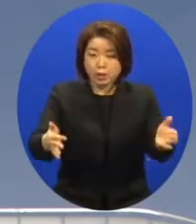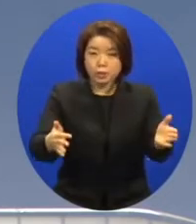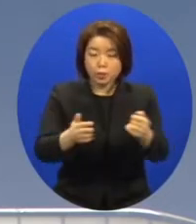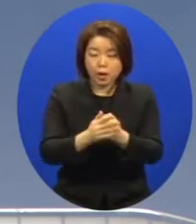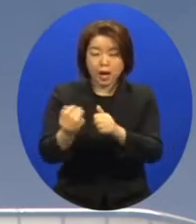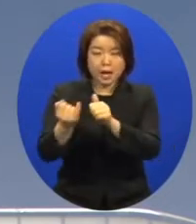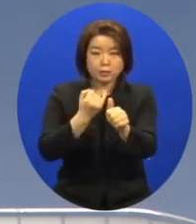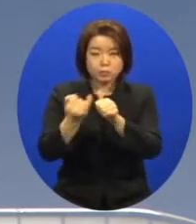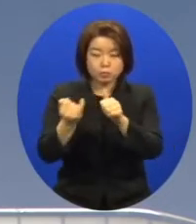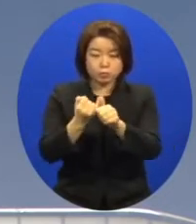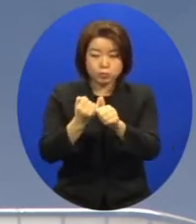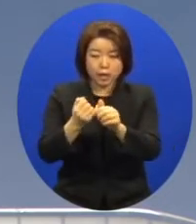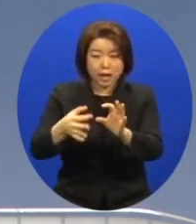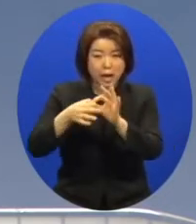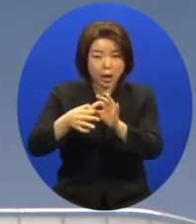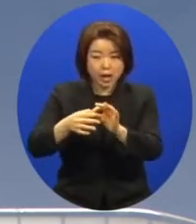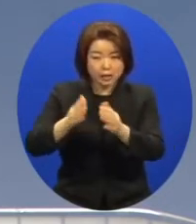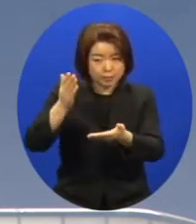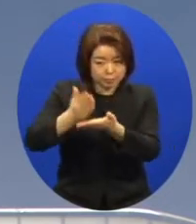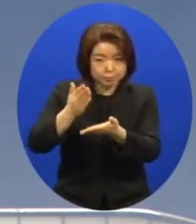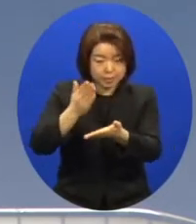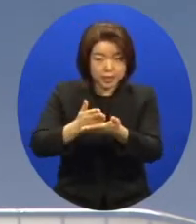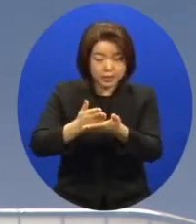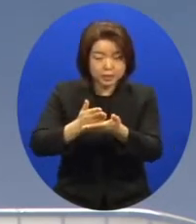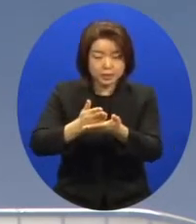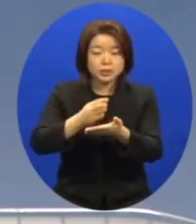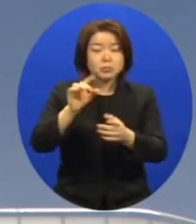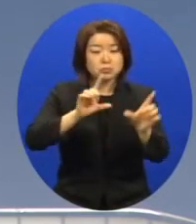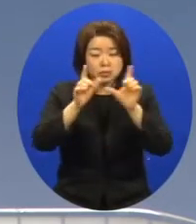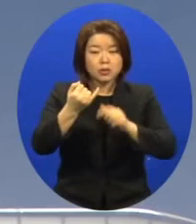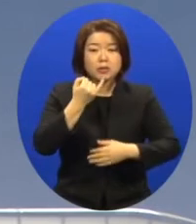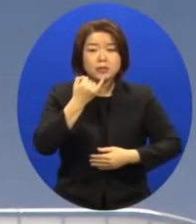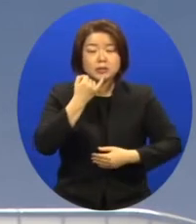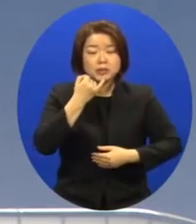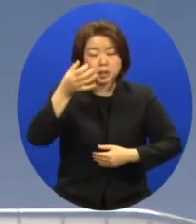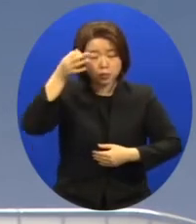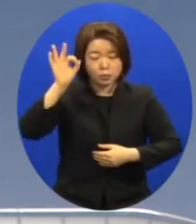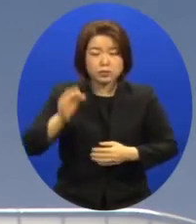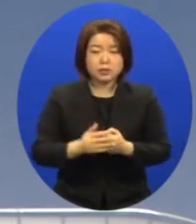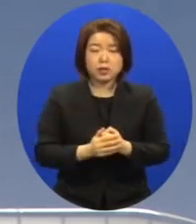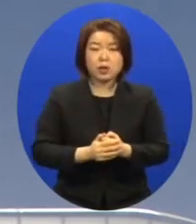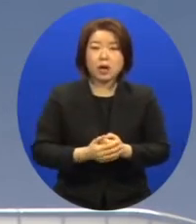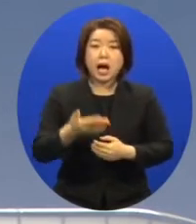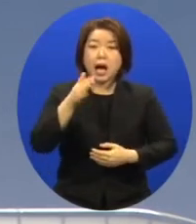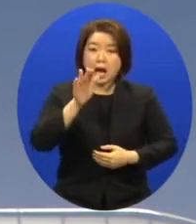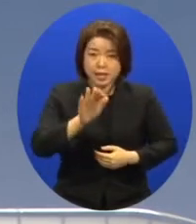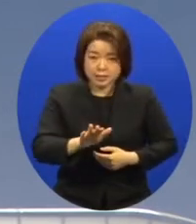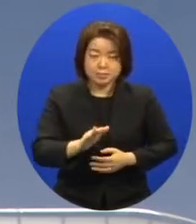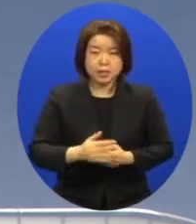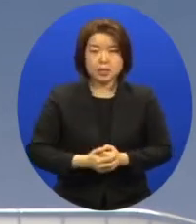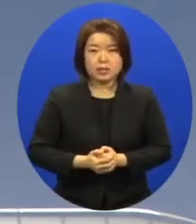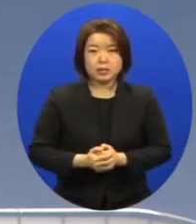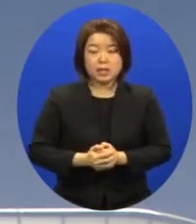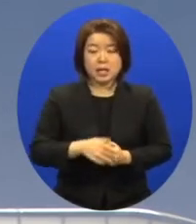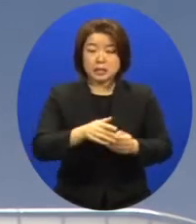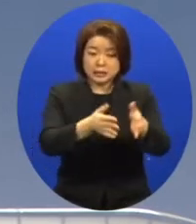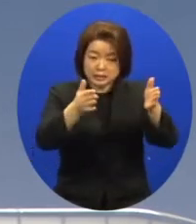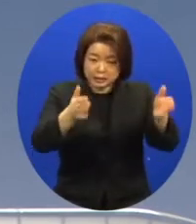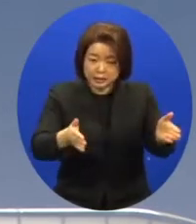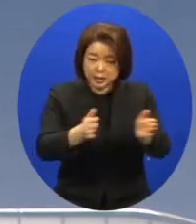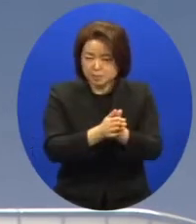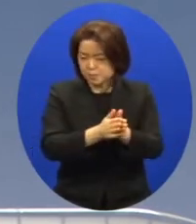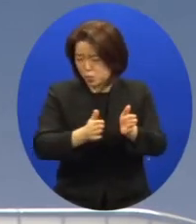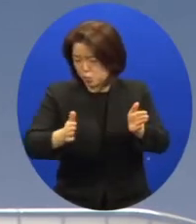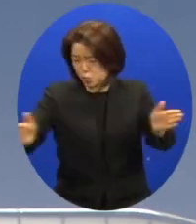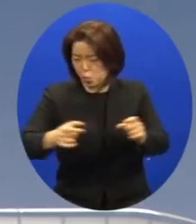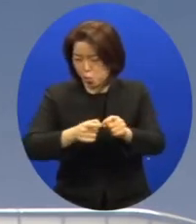금욕생활을 할 필요가 있다고 인정했습니다 그러나 그렇다 하더라도 그 기간이 길어 짐은